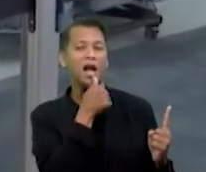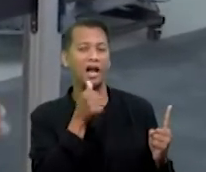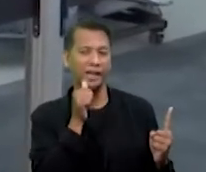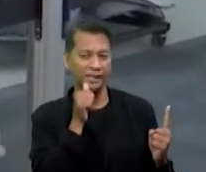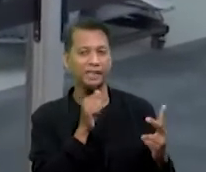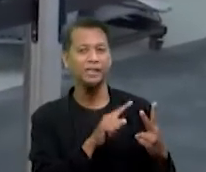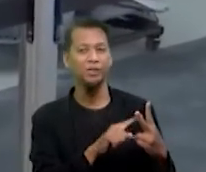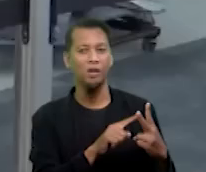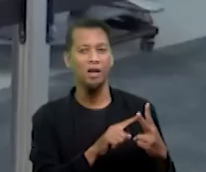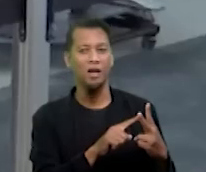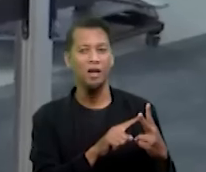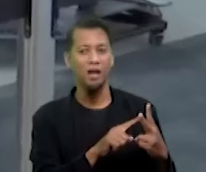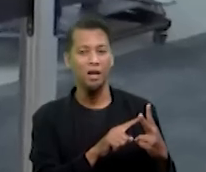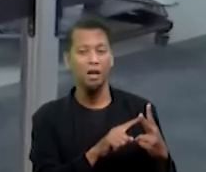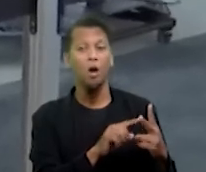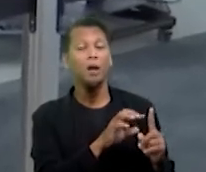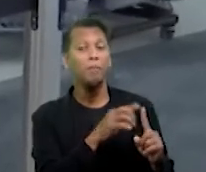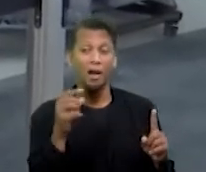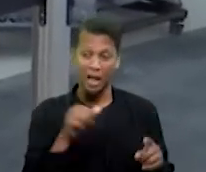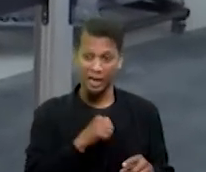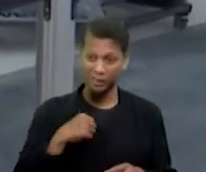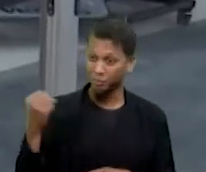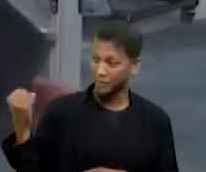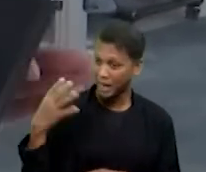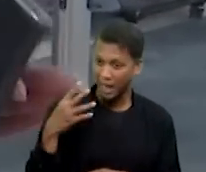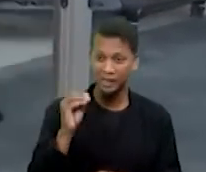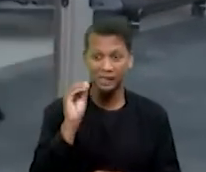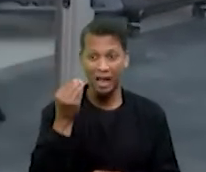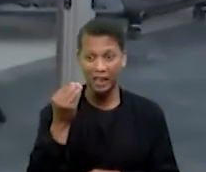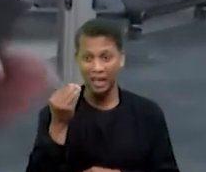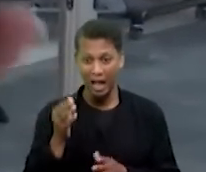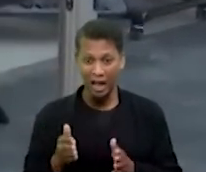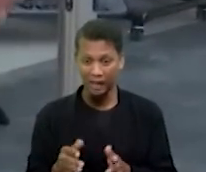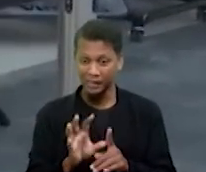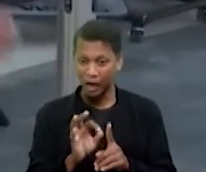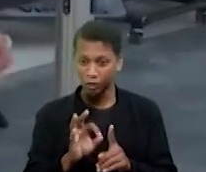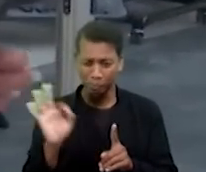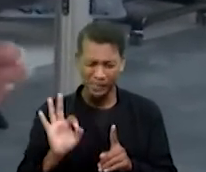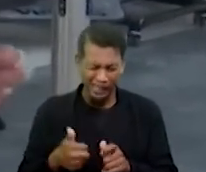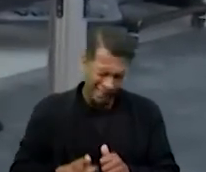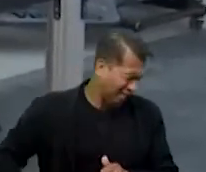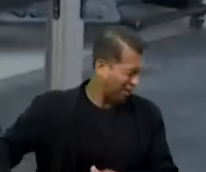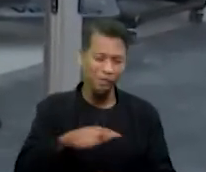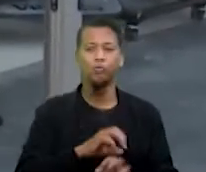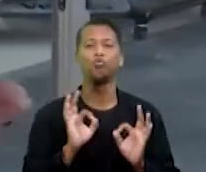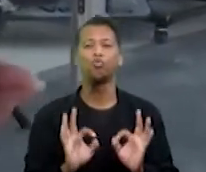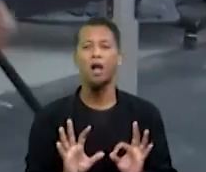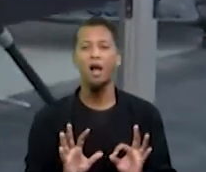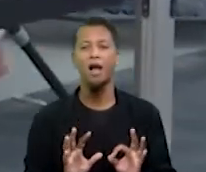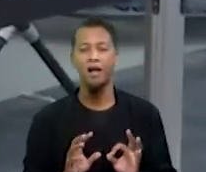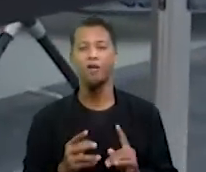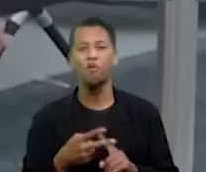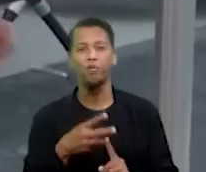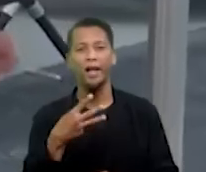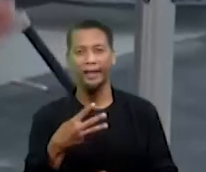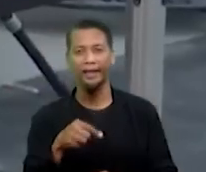beliau menyatakan bahwa sirkuit Jakarta ini sudah 100%. Segala persiapan untuk Formula E Jakarta sudah 100%